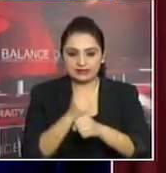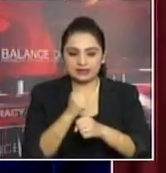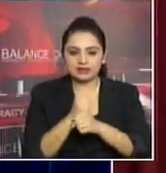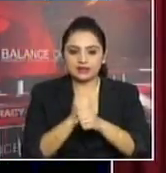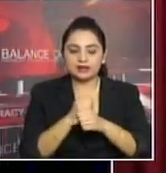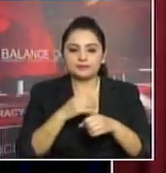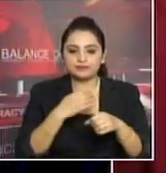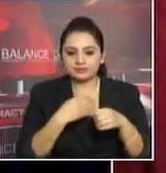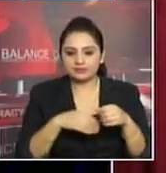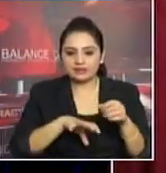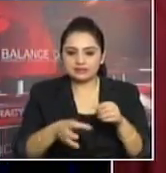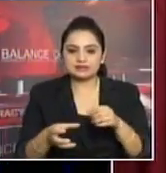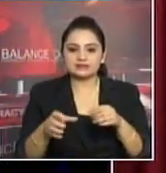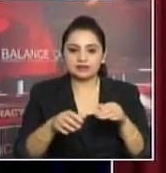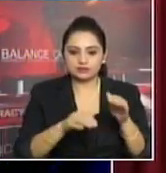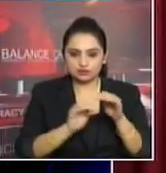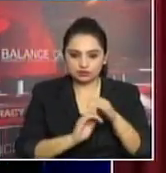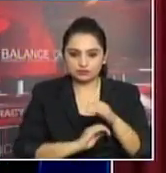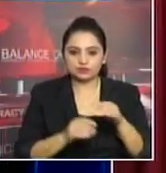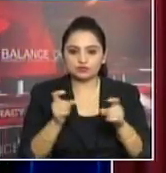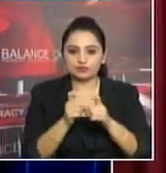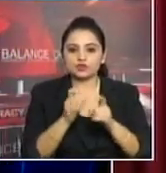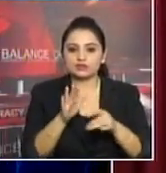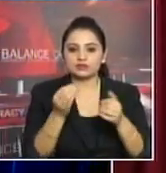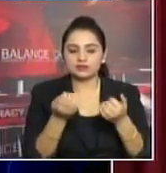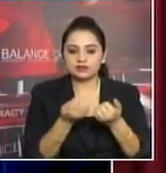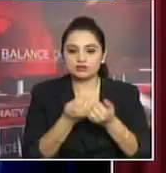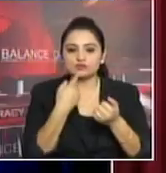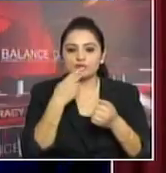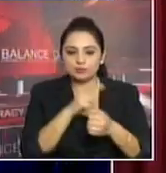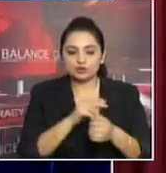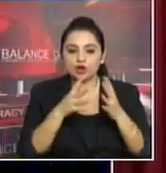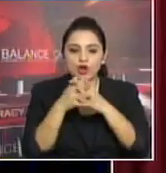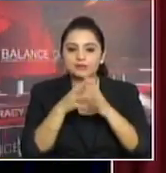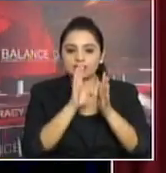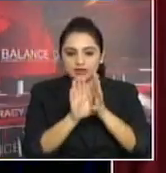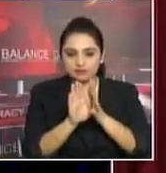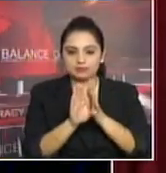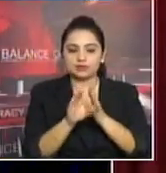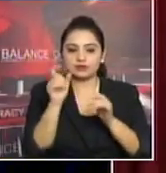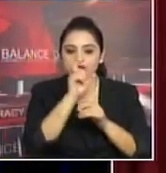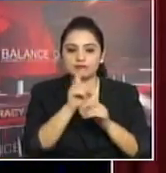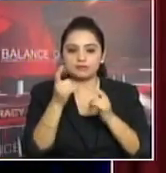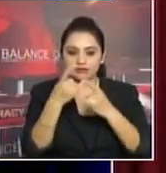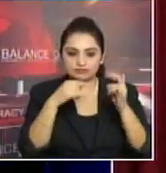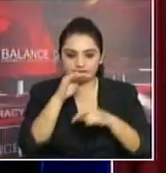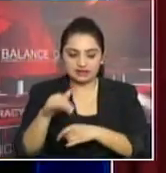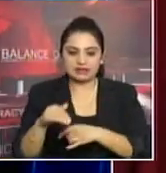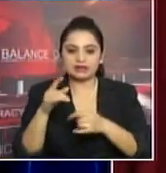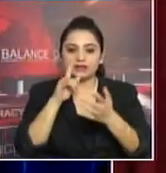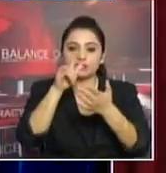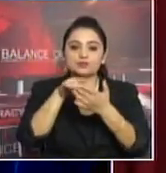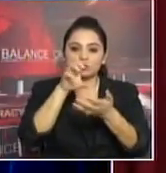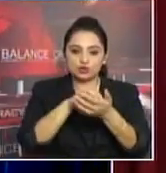समिति बैठकले गर्ने जानकारी दिनुभयो। अमेरिकाबाट बुधबार स्वदेश फर्कनुभएका वरिष्ठ नेता नेपालले त्रिभुवन अन्तर्राष्ट्रिय